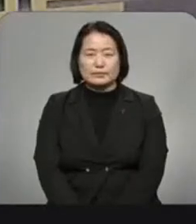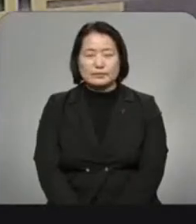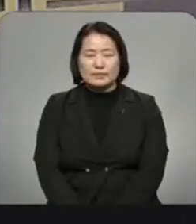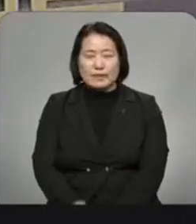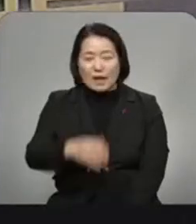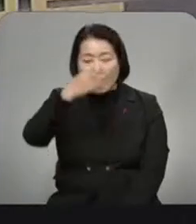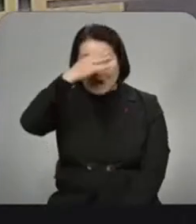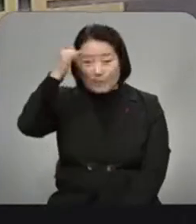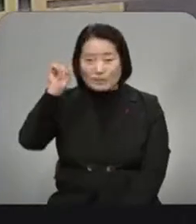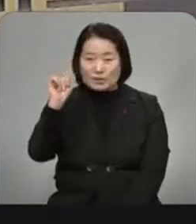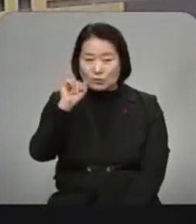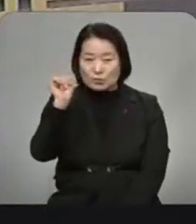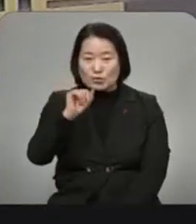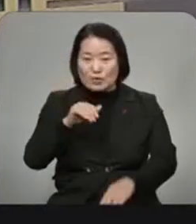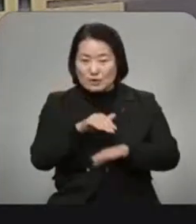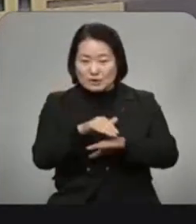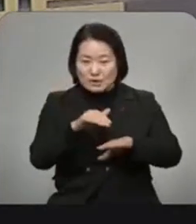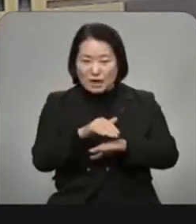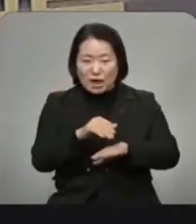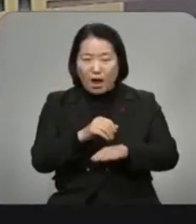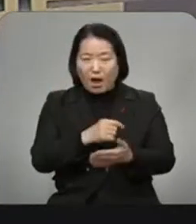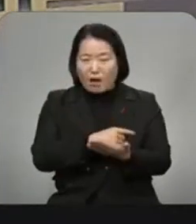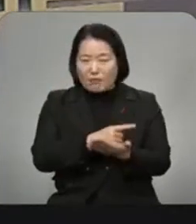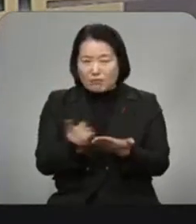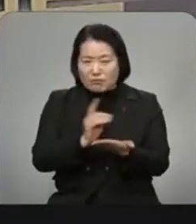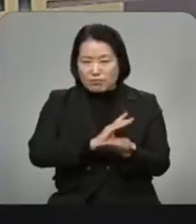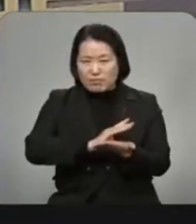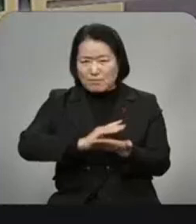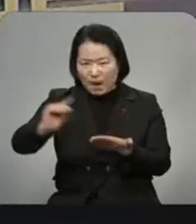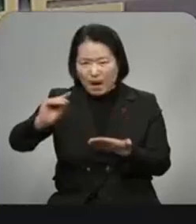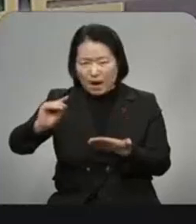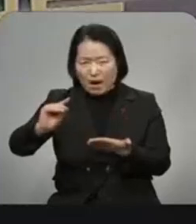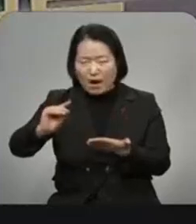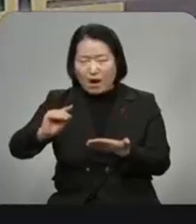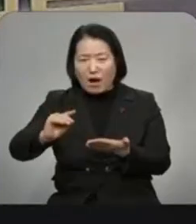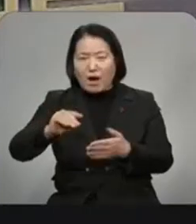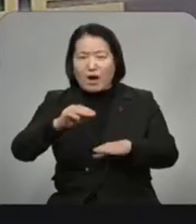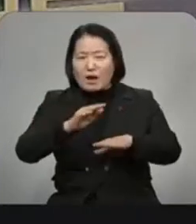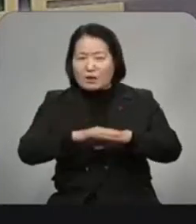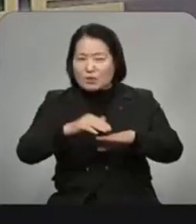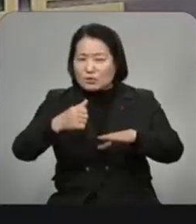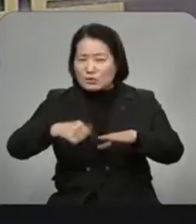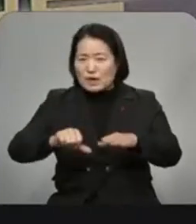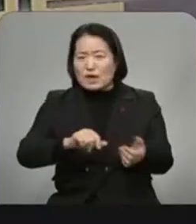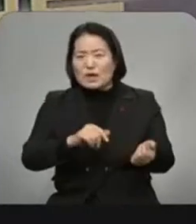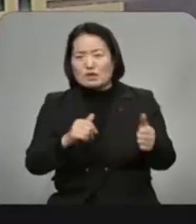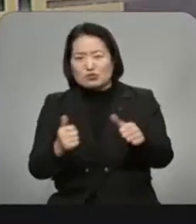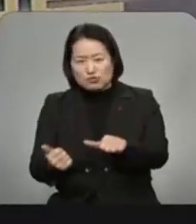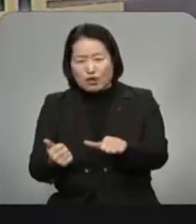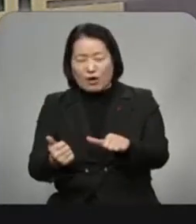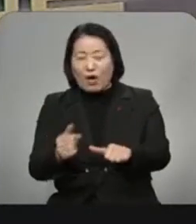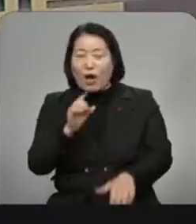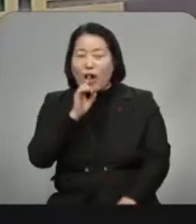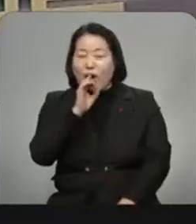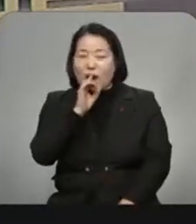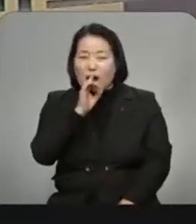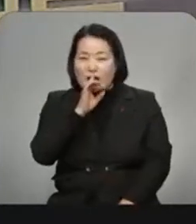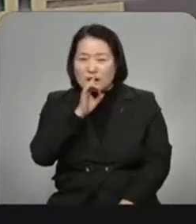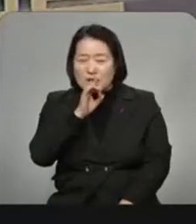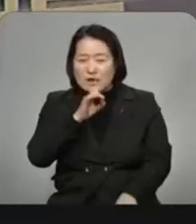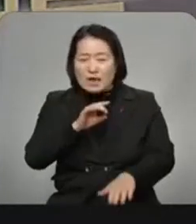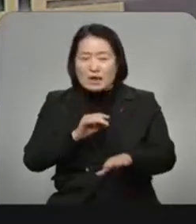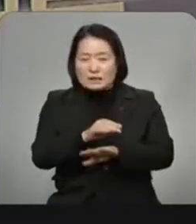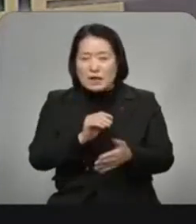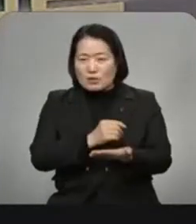할머니가 운전한 차량에 갑자기 질주하면서 함께 타고 있던 12살 손자가 숨진 이른바 강릉 급발진 의심 사고에